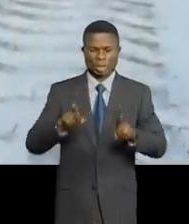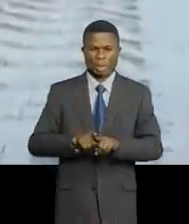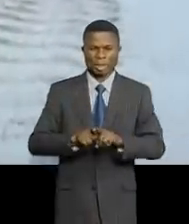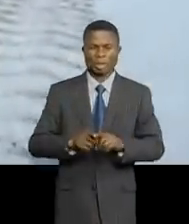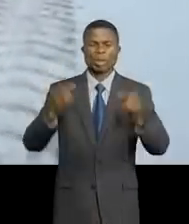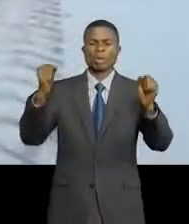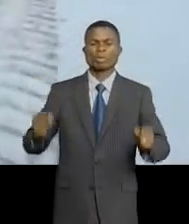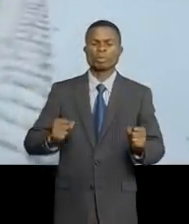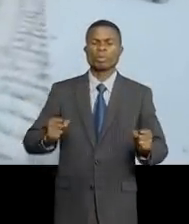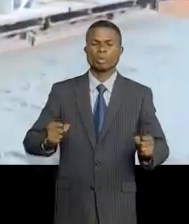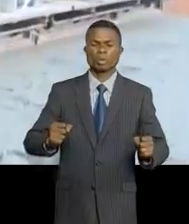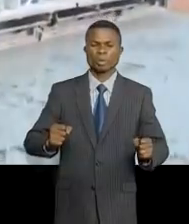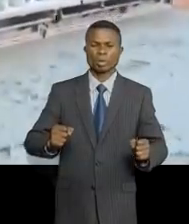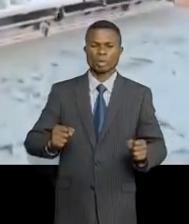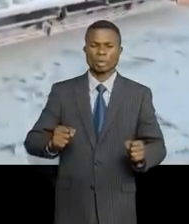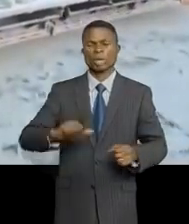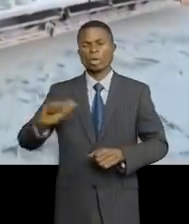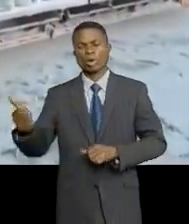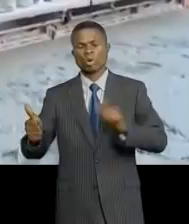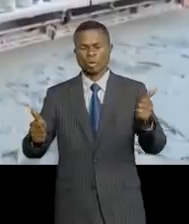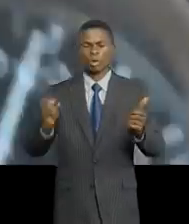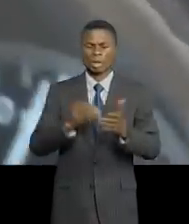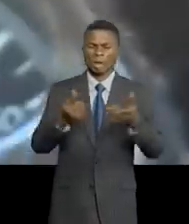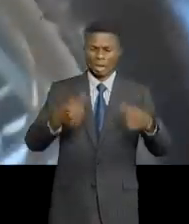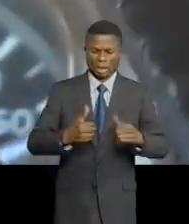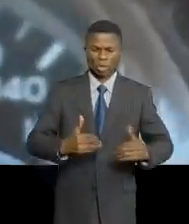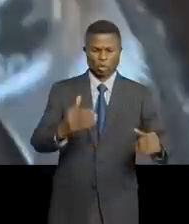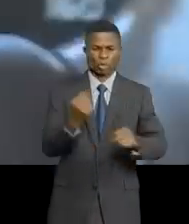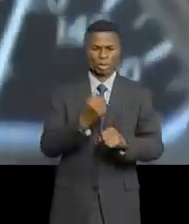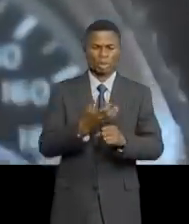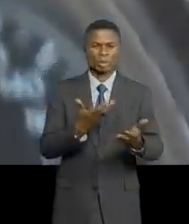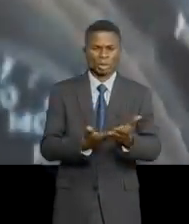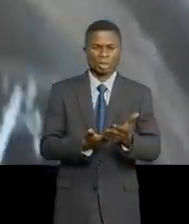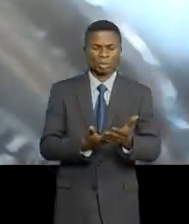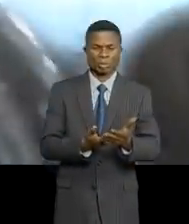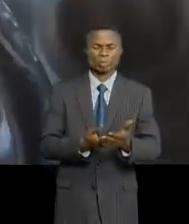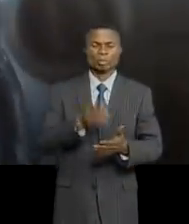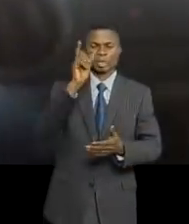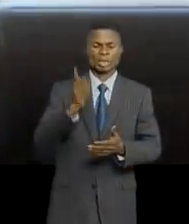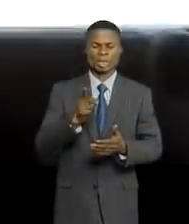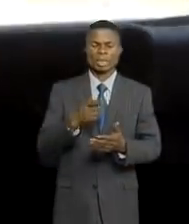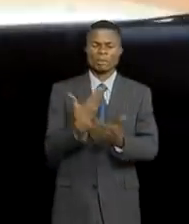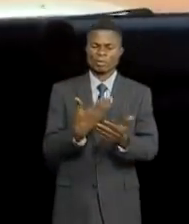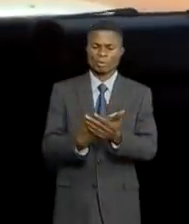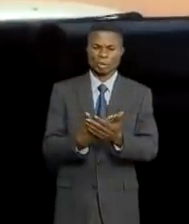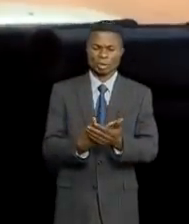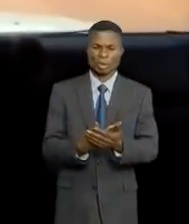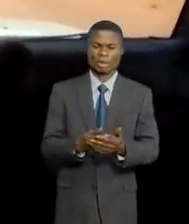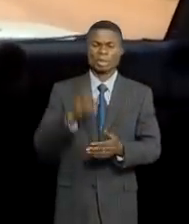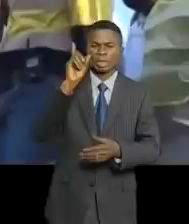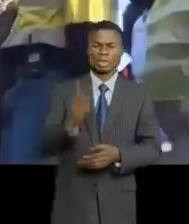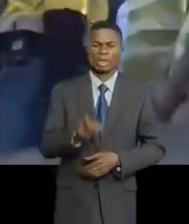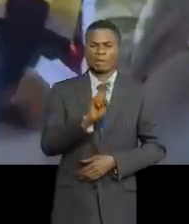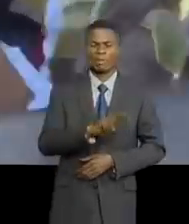au ciment, pendant que sur les restes encore en terre battue, l'on y roule jusqu'à 120 km/h. Au niveau du kilomètre